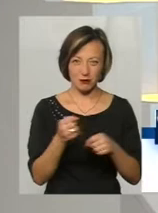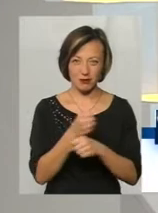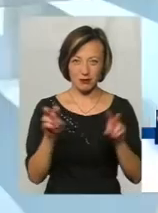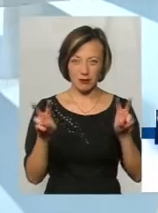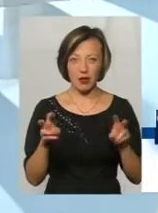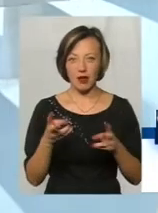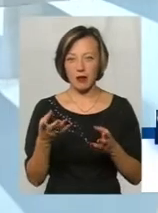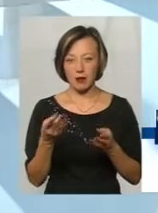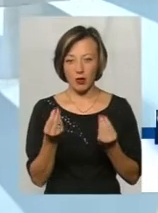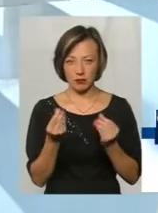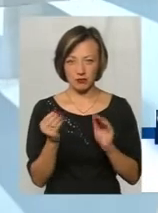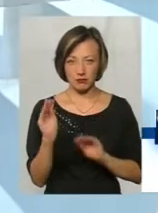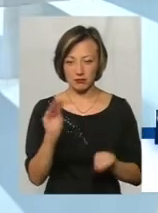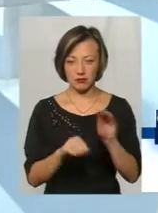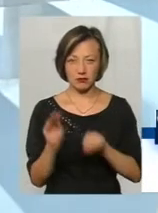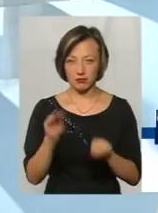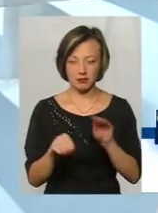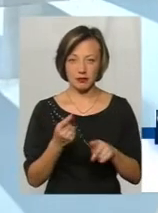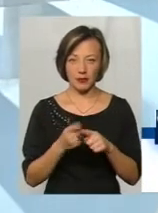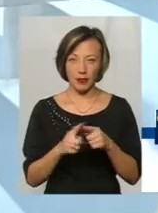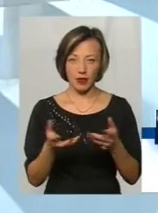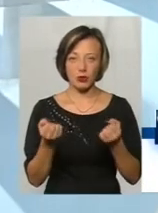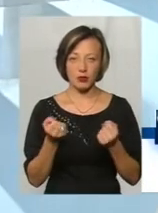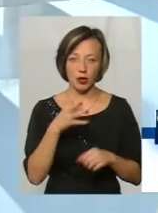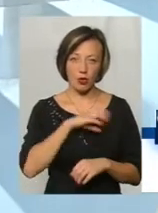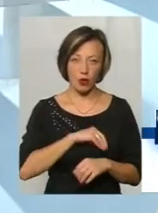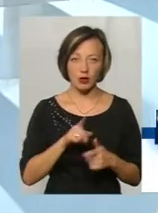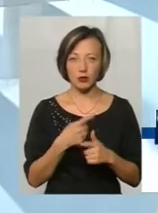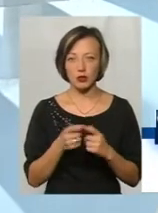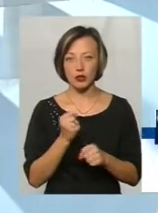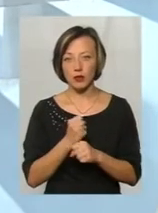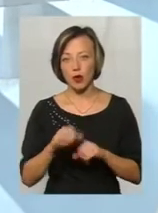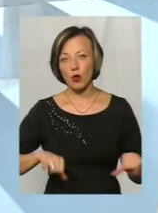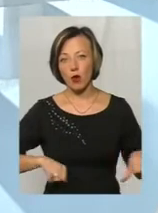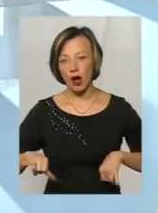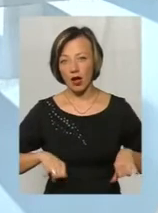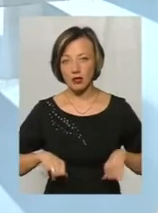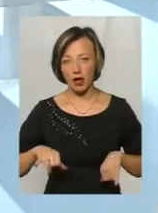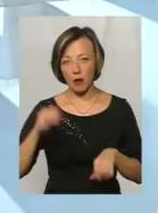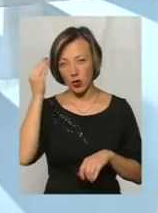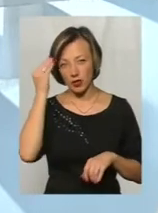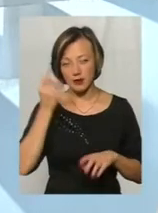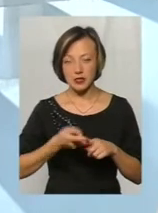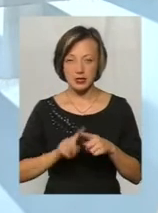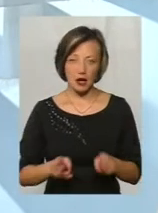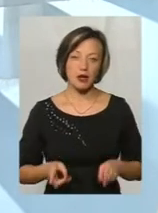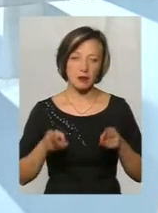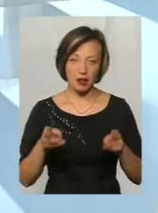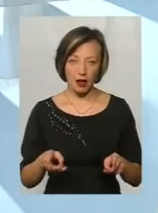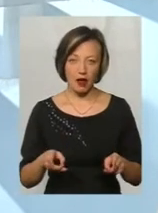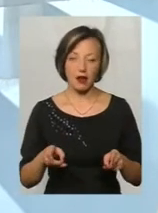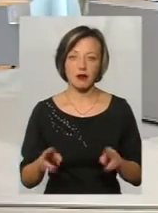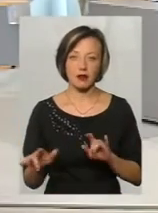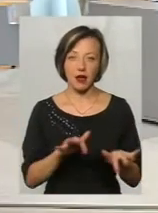якісь ведуться ставки на ці бої і отримуються доходи. Чи це просто зроблено з хуліганських мотивів, це є кримінально каране діяння.